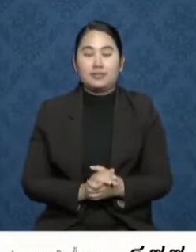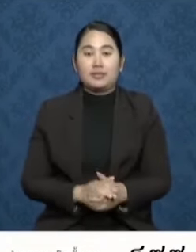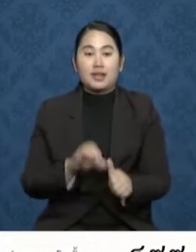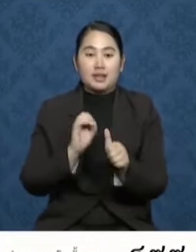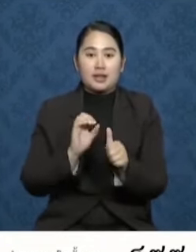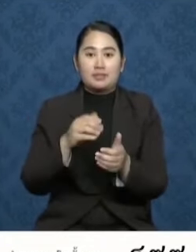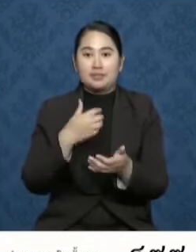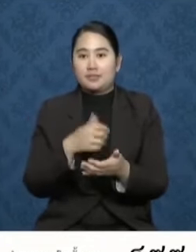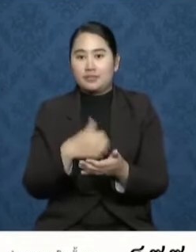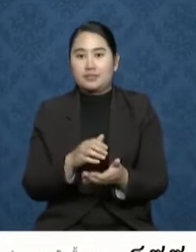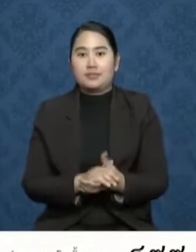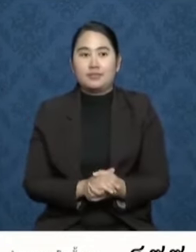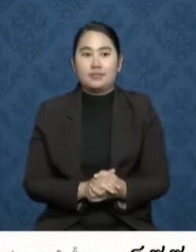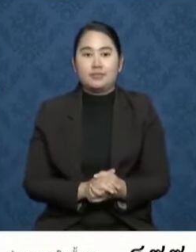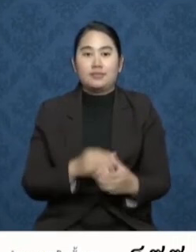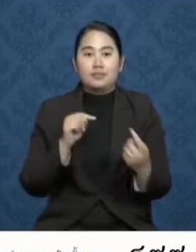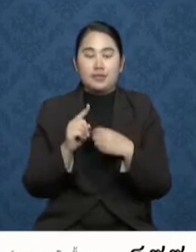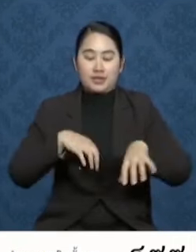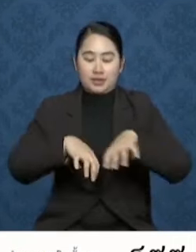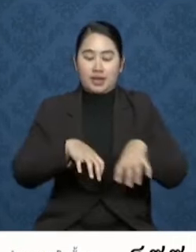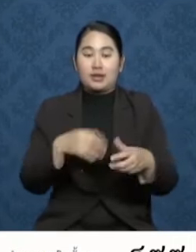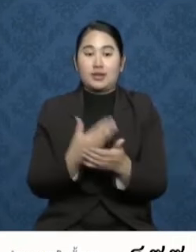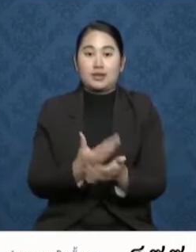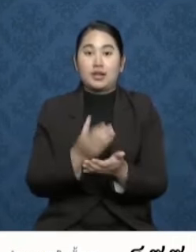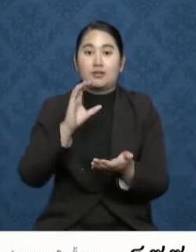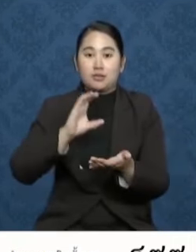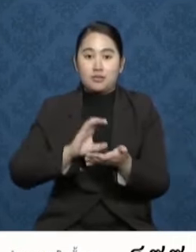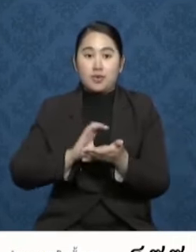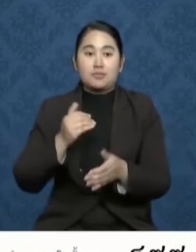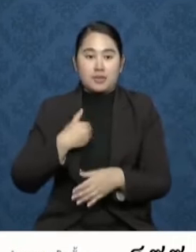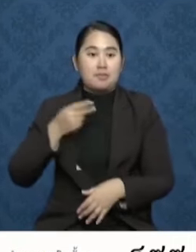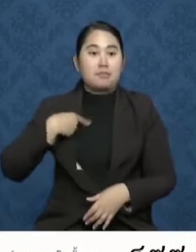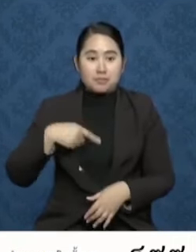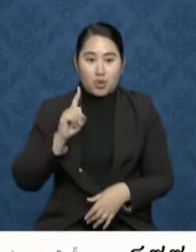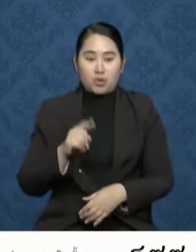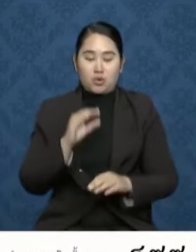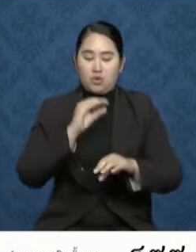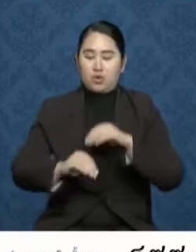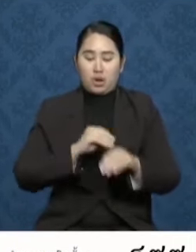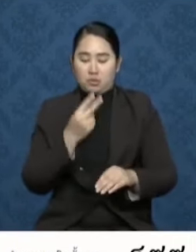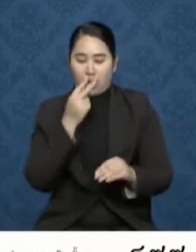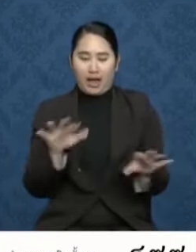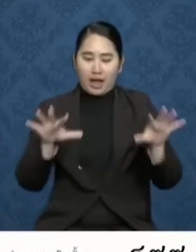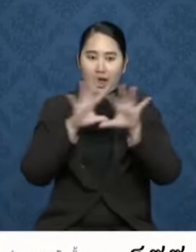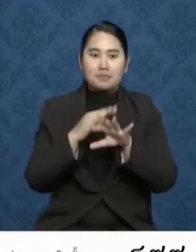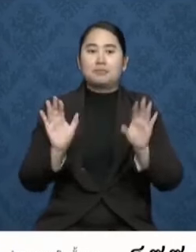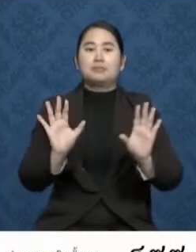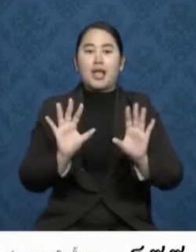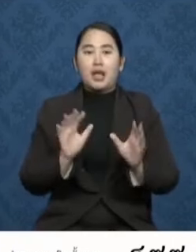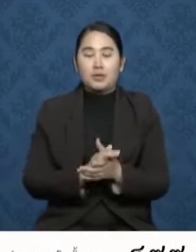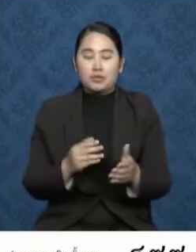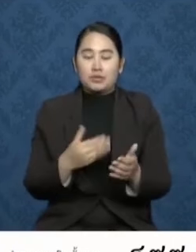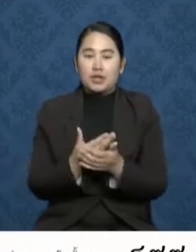แนะที่อุเบกขาในการจัดงบประมาณให้มีประสิทธิภาพไม่ว่าจะเป็นการลดโครงการที่ทับซ้อนซ้ำซ้อนนะครับ